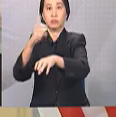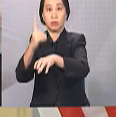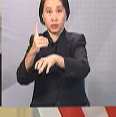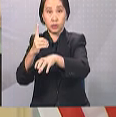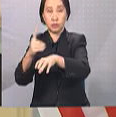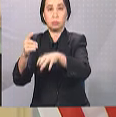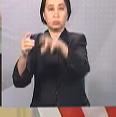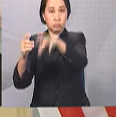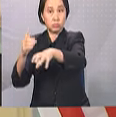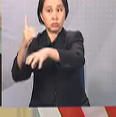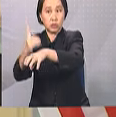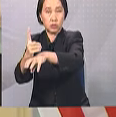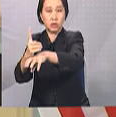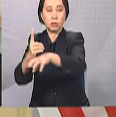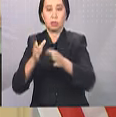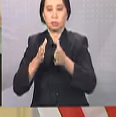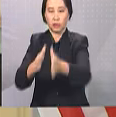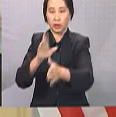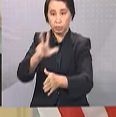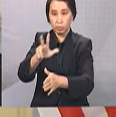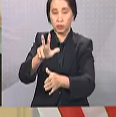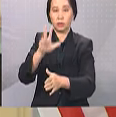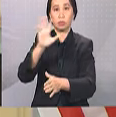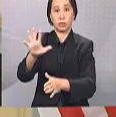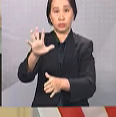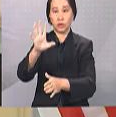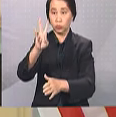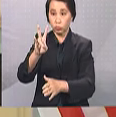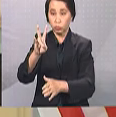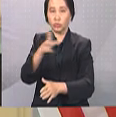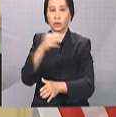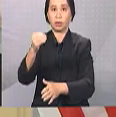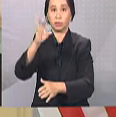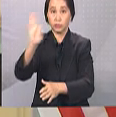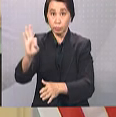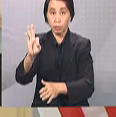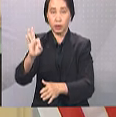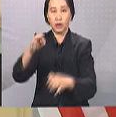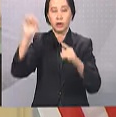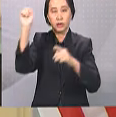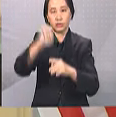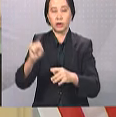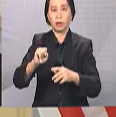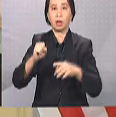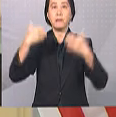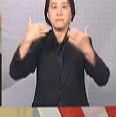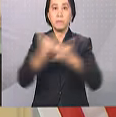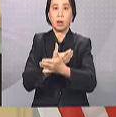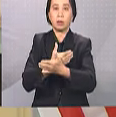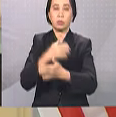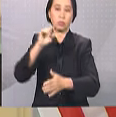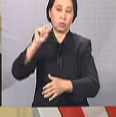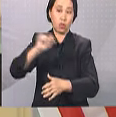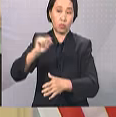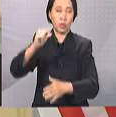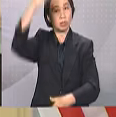Zon D Jalan 3, 5, 7 dan 9 Selayang Baru Gombak